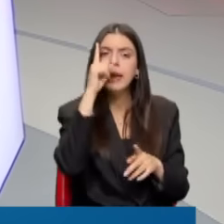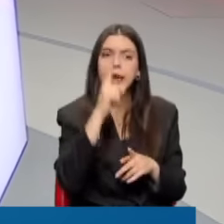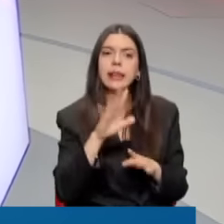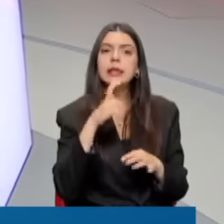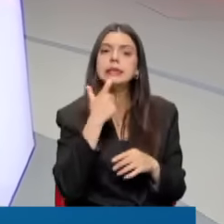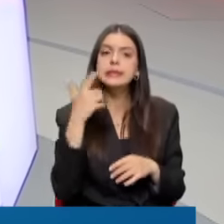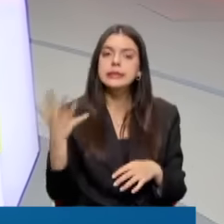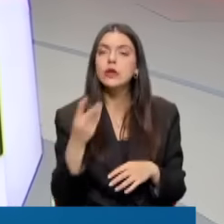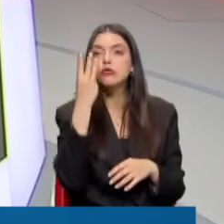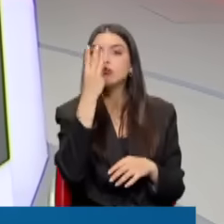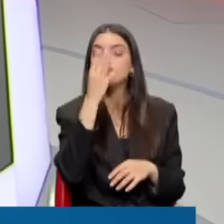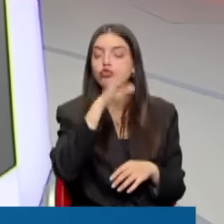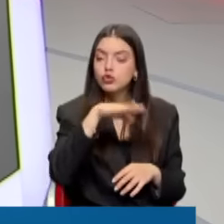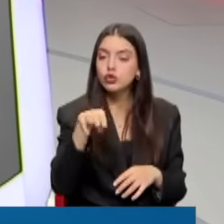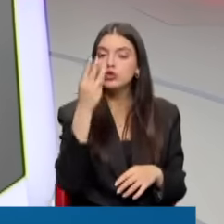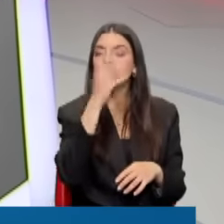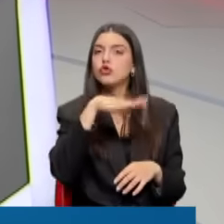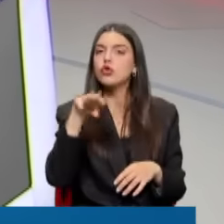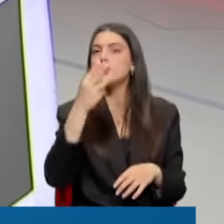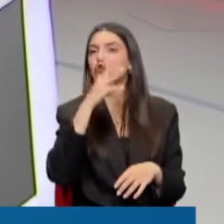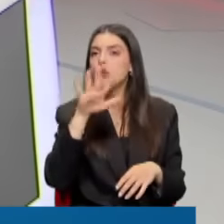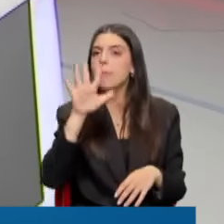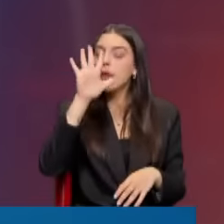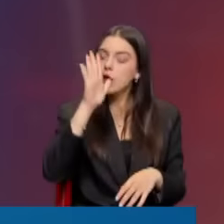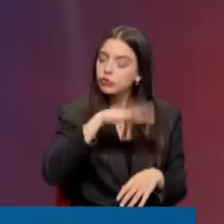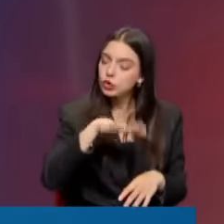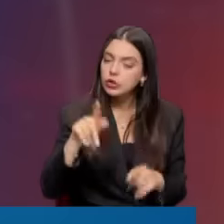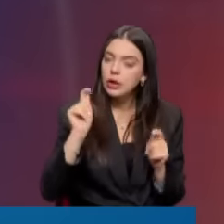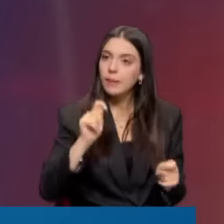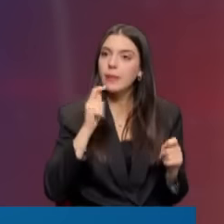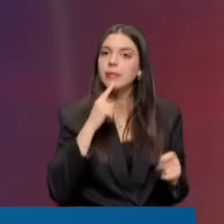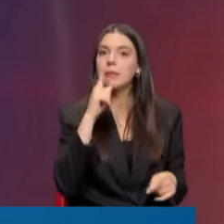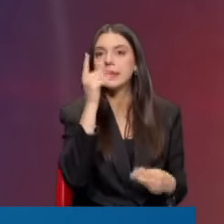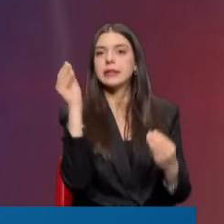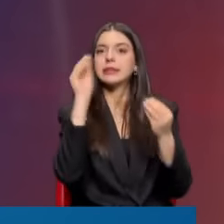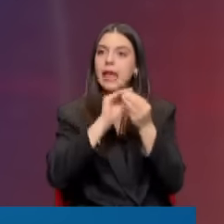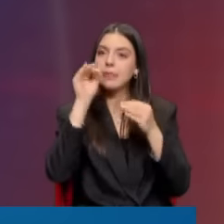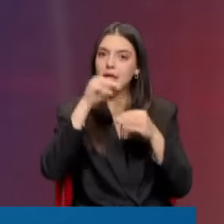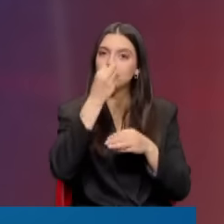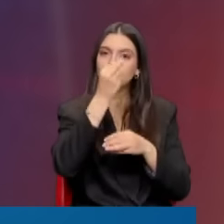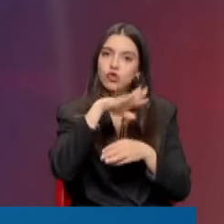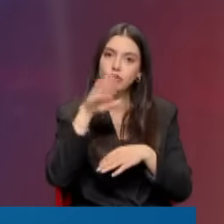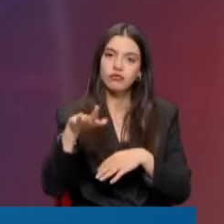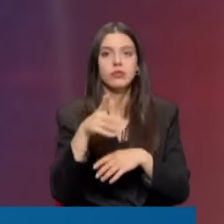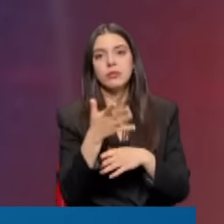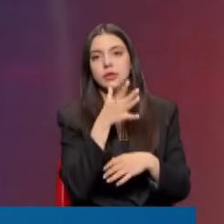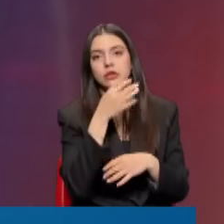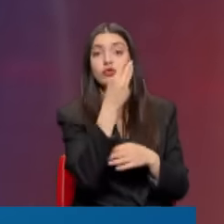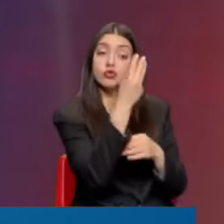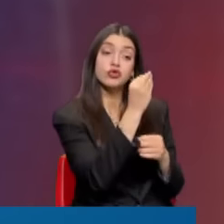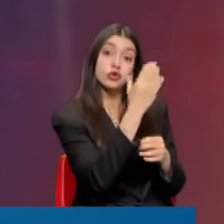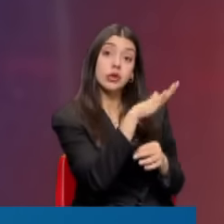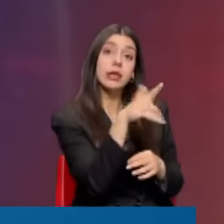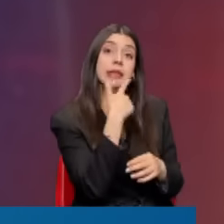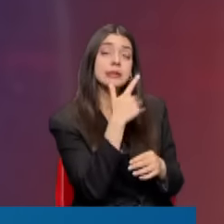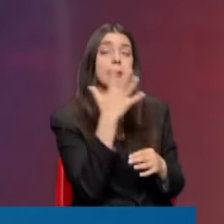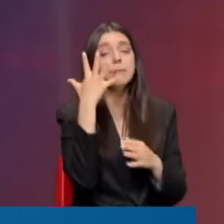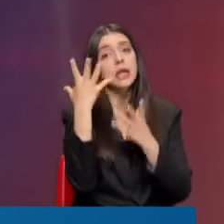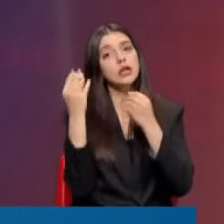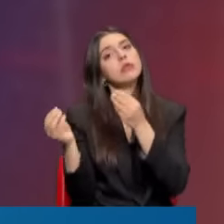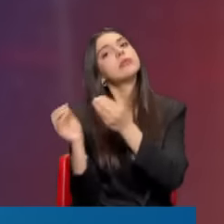yıllardır yaptığı üç çocuk telkini beş çocuk telkini biliyorsunuz arada bir zam geldi çocuk telkinlerine 3ü oldu Değil ütü be